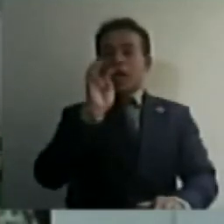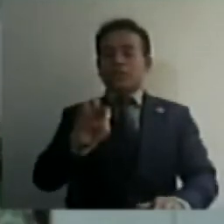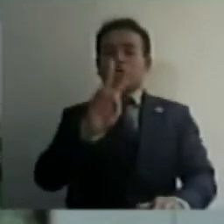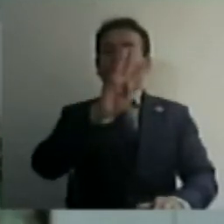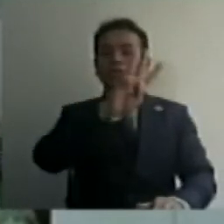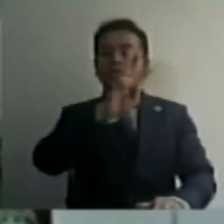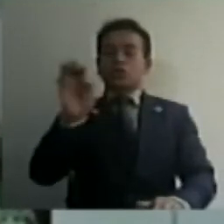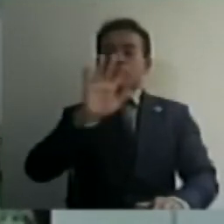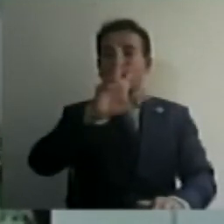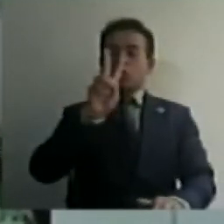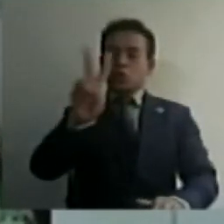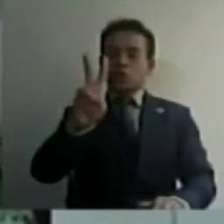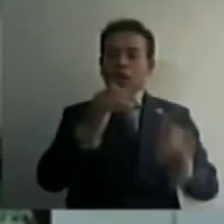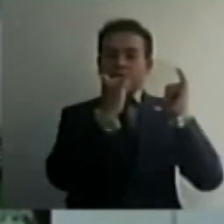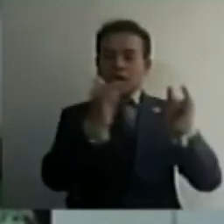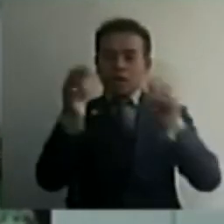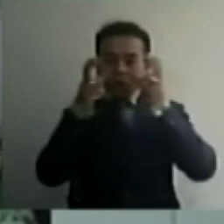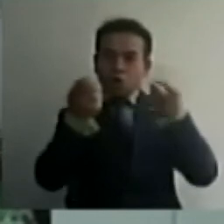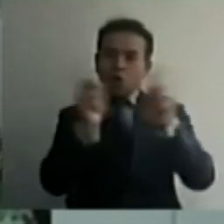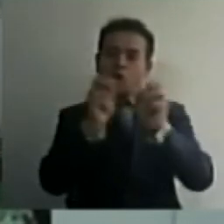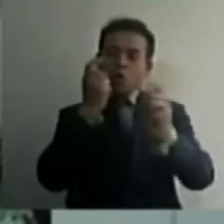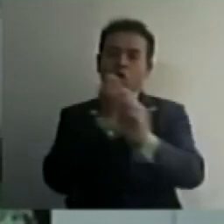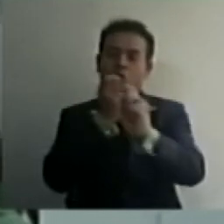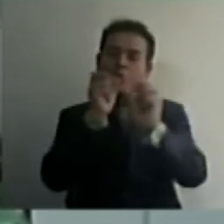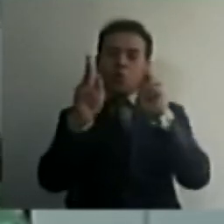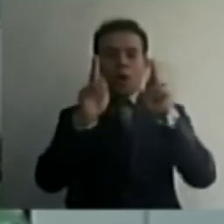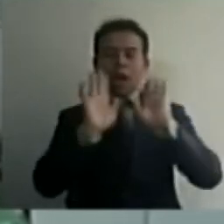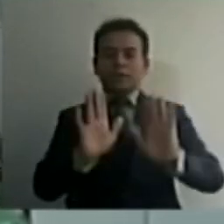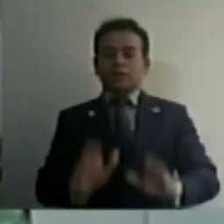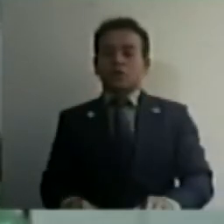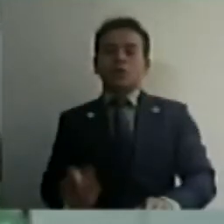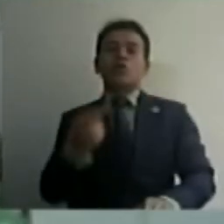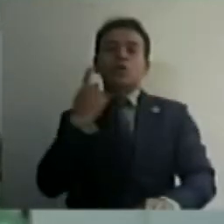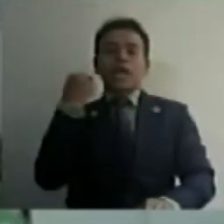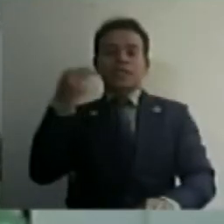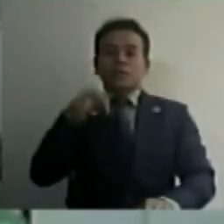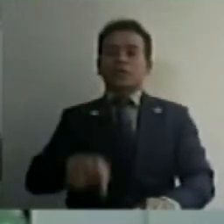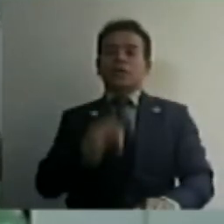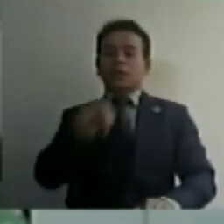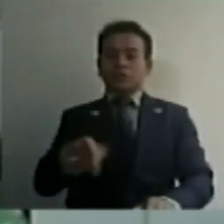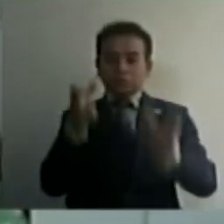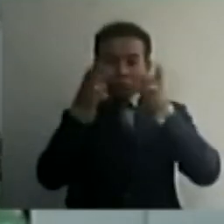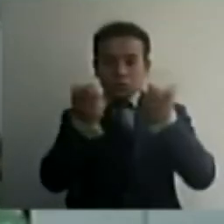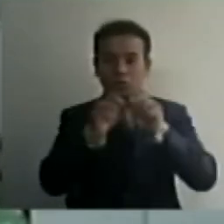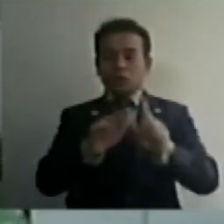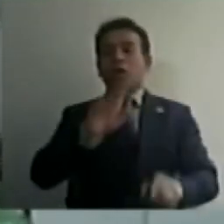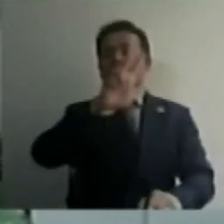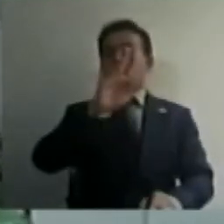গত 24 ঘন্টায় আইসোলেশনে রাখা হয়েছে 84 জনকে, এবং বর্তমানে মোট আইসোলেশনে আছে